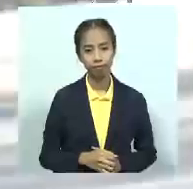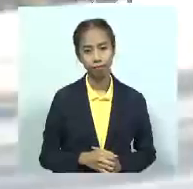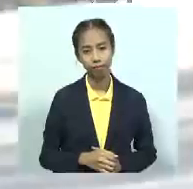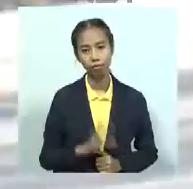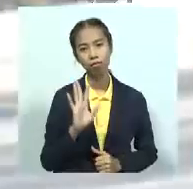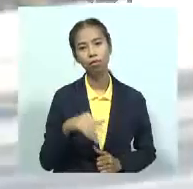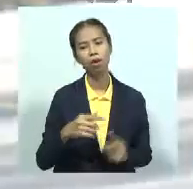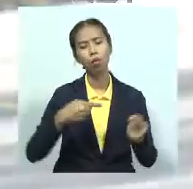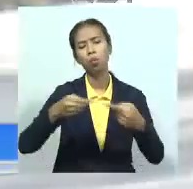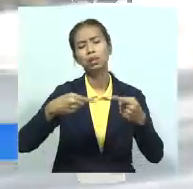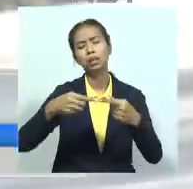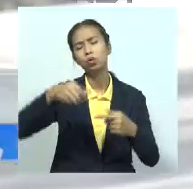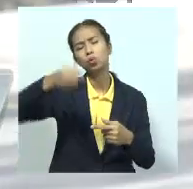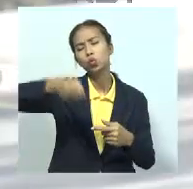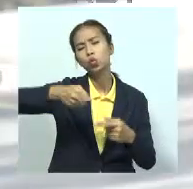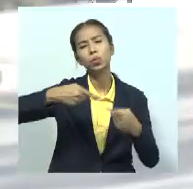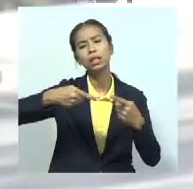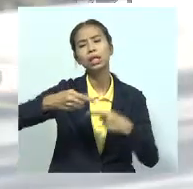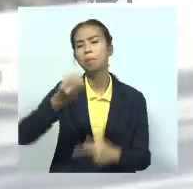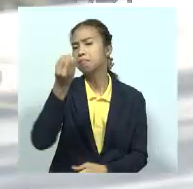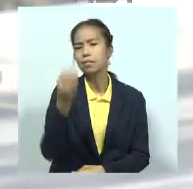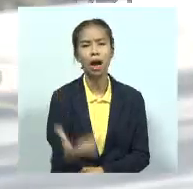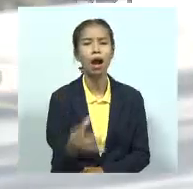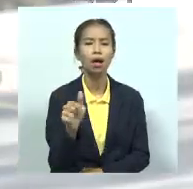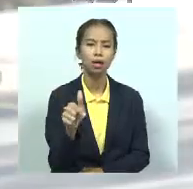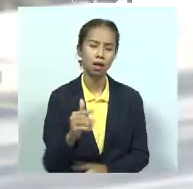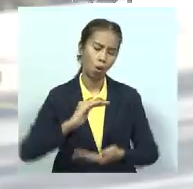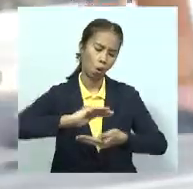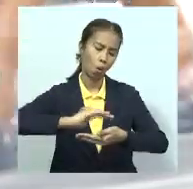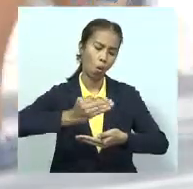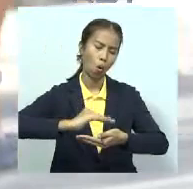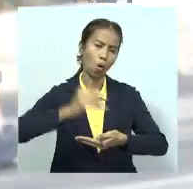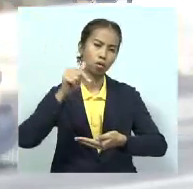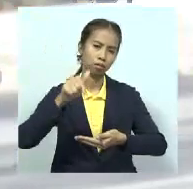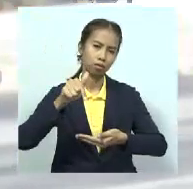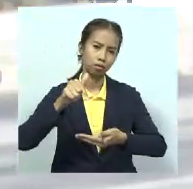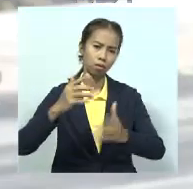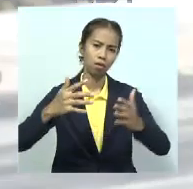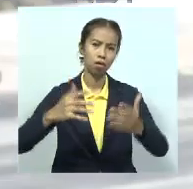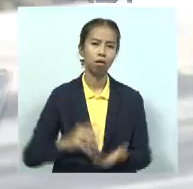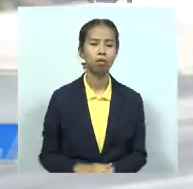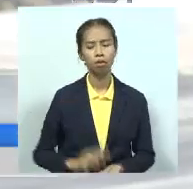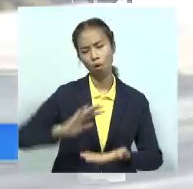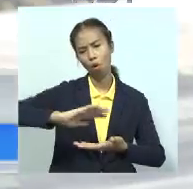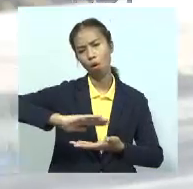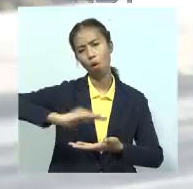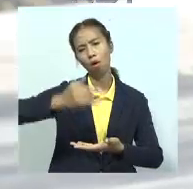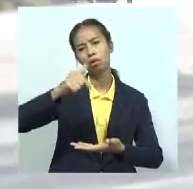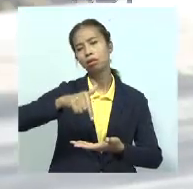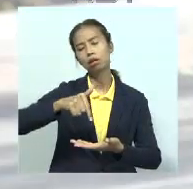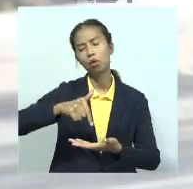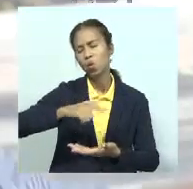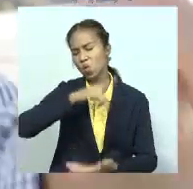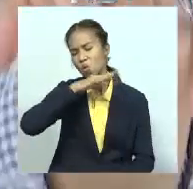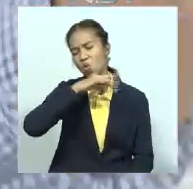ถุงพลาสติกจะโดยมากก็ไม่มีอะไรหรอกถุงพลาสติกหรือกล่องโฟมตัวมีส่วนอุดตันท่อแน่นไม่หม